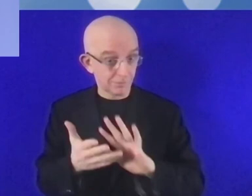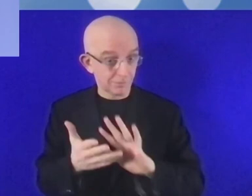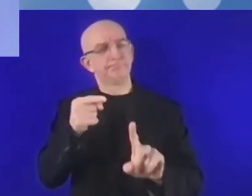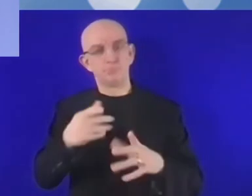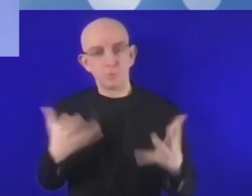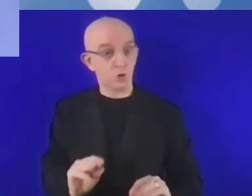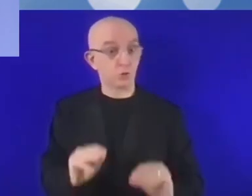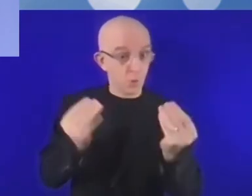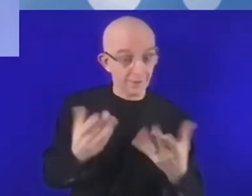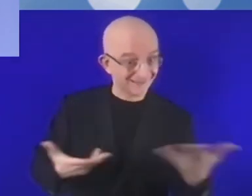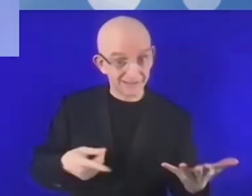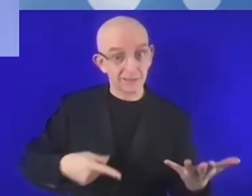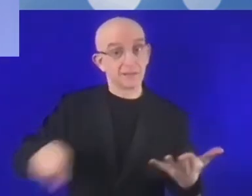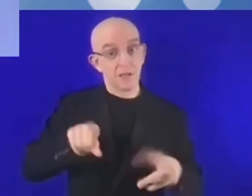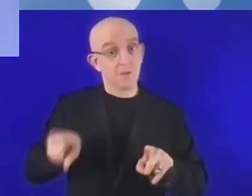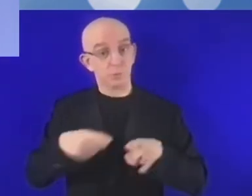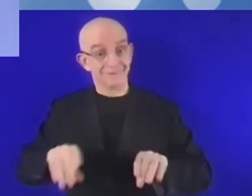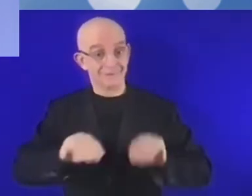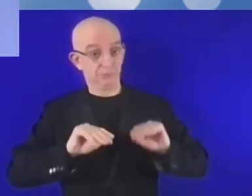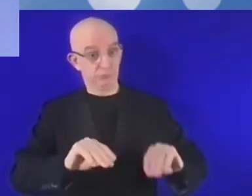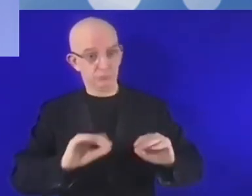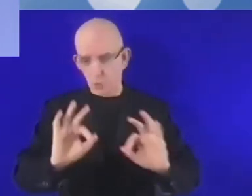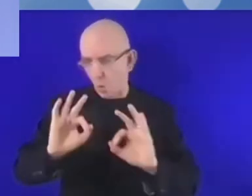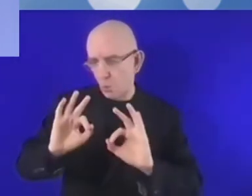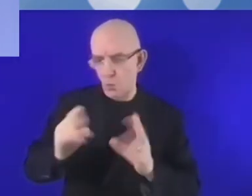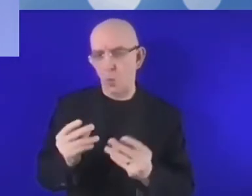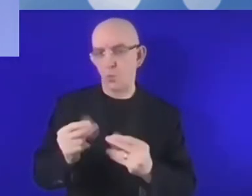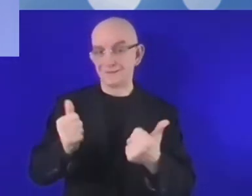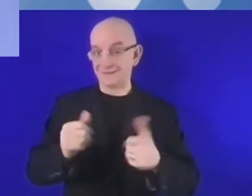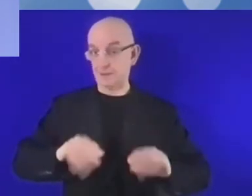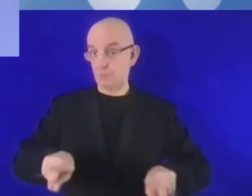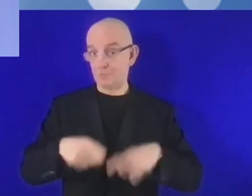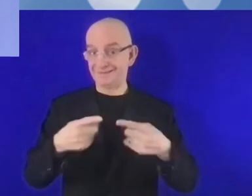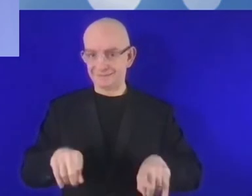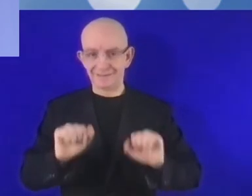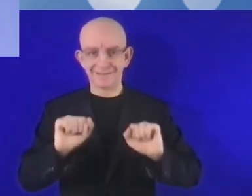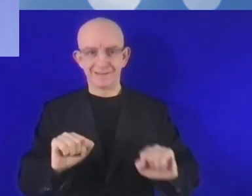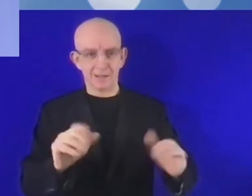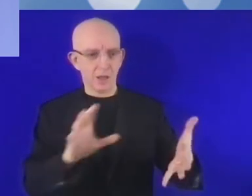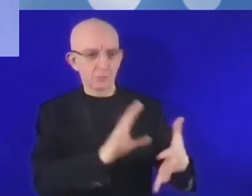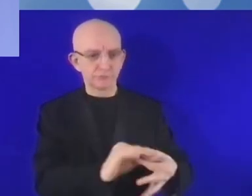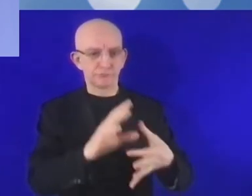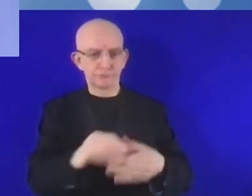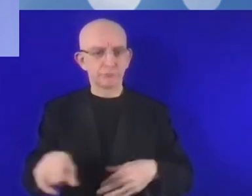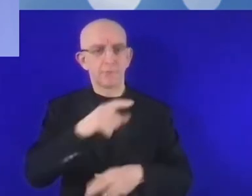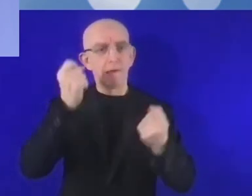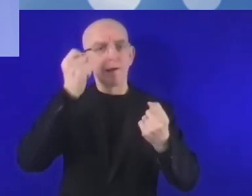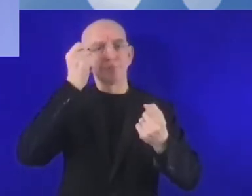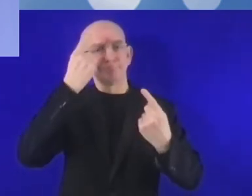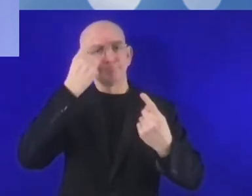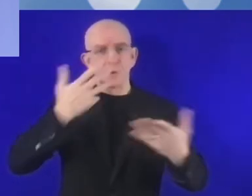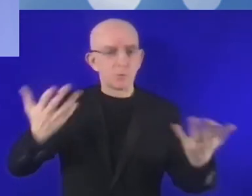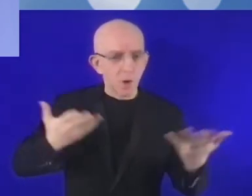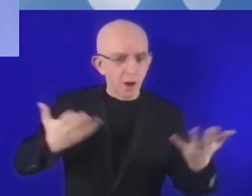دورا جوهريا في المستقبل، وأيضا بتفاؤل أنظر إلى الشباب، لأن أظن أن